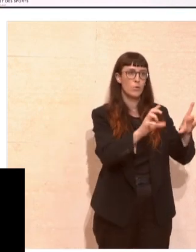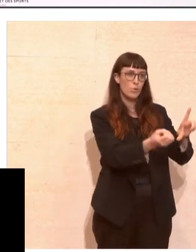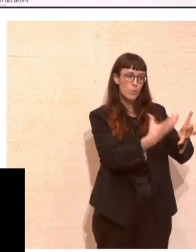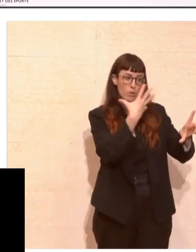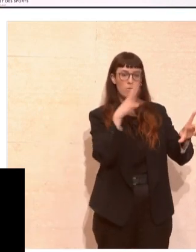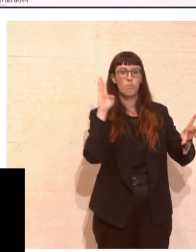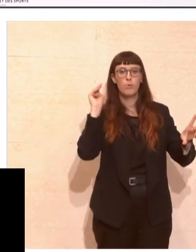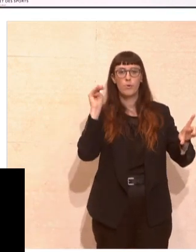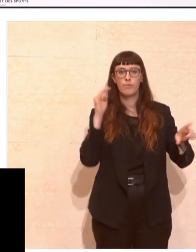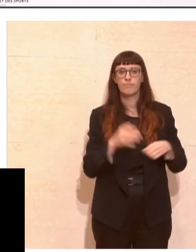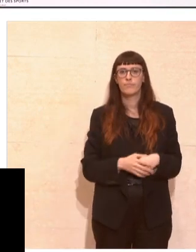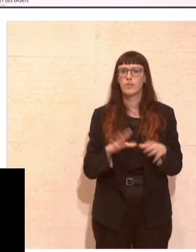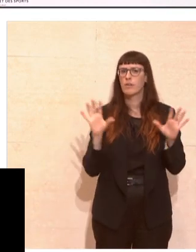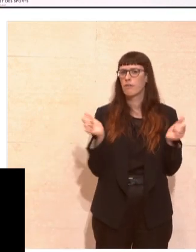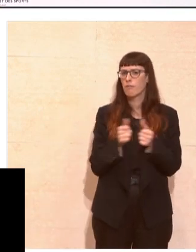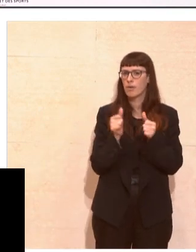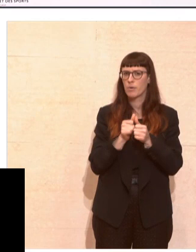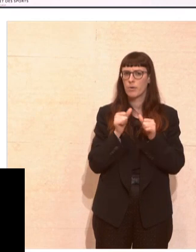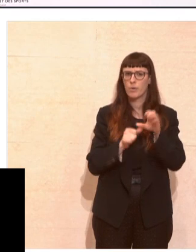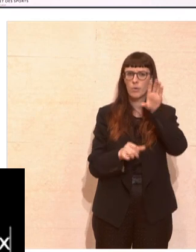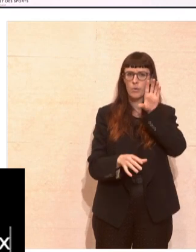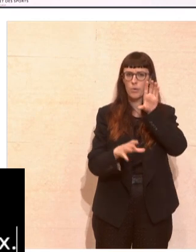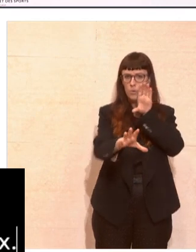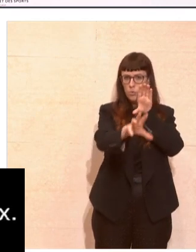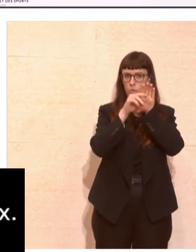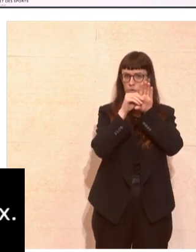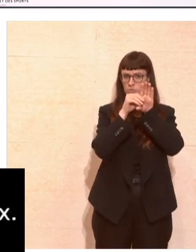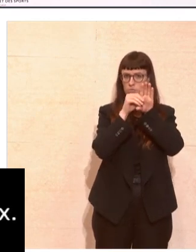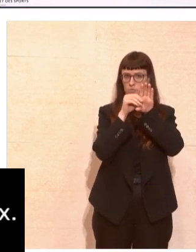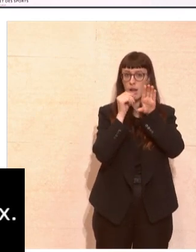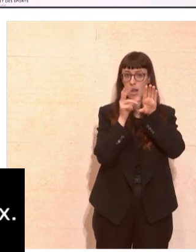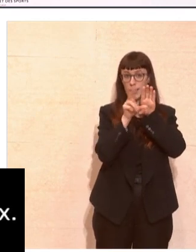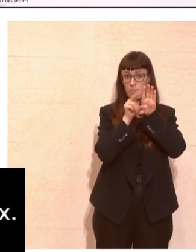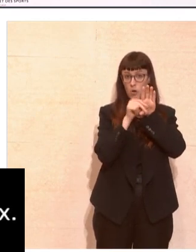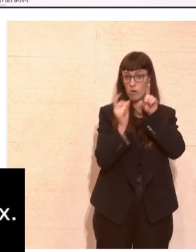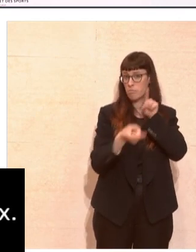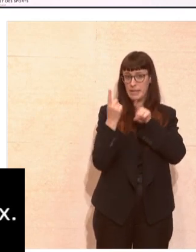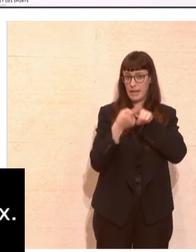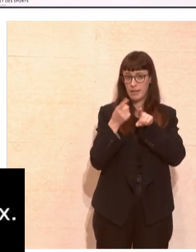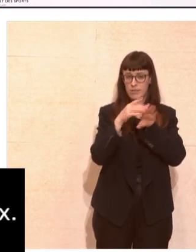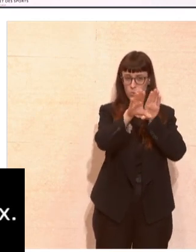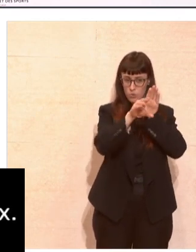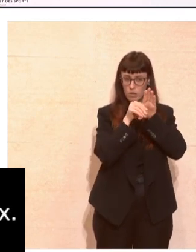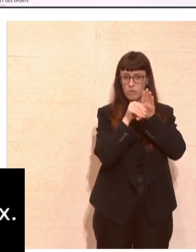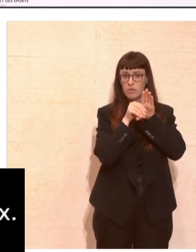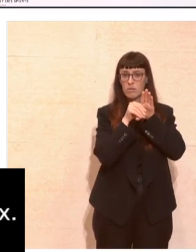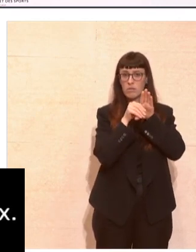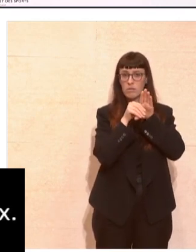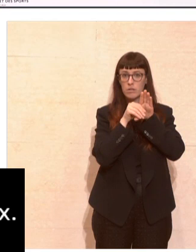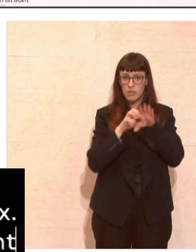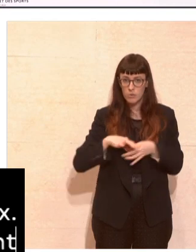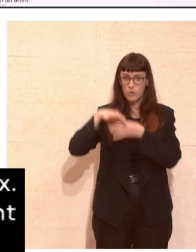qu'elle agit? Donc elle rentre par les yeux. Dans la rétine, il y a des récepteurs spécifiques qui reçoivent cette lumière et qui l'envoient vers le noyau